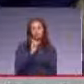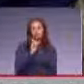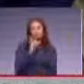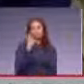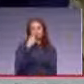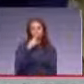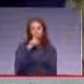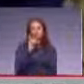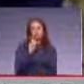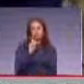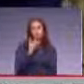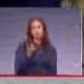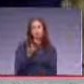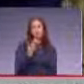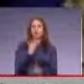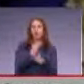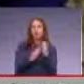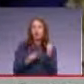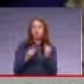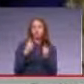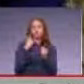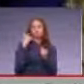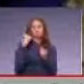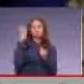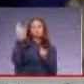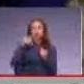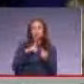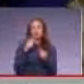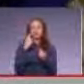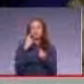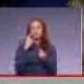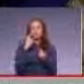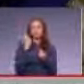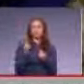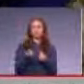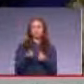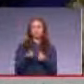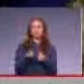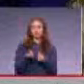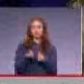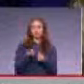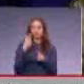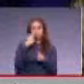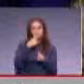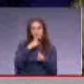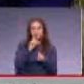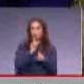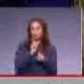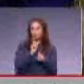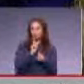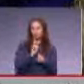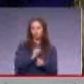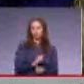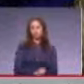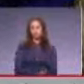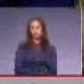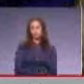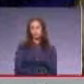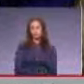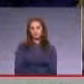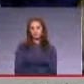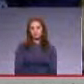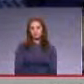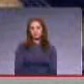ما تعيطيش، قولي له يا حبيبي وحشتني تعالي اشوفك. ما تبكيش وتعيطي على طول كده حبيبتي. يمكن